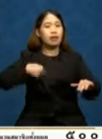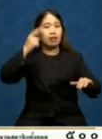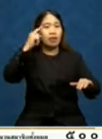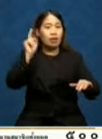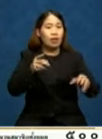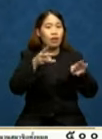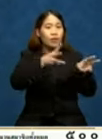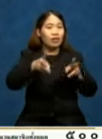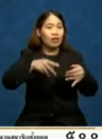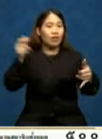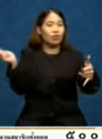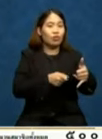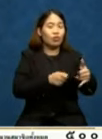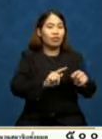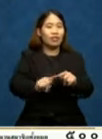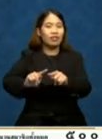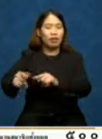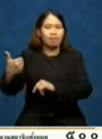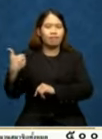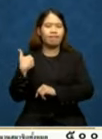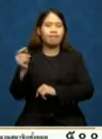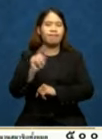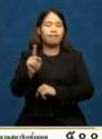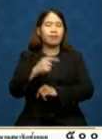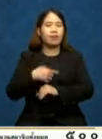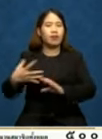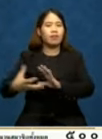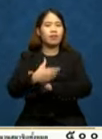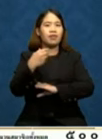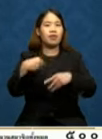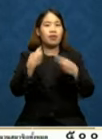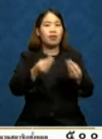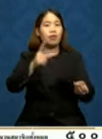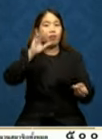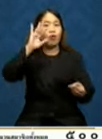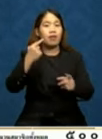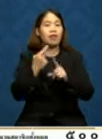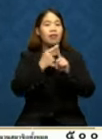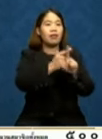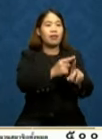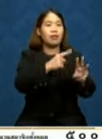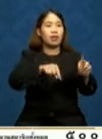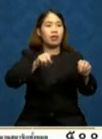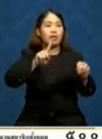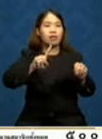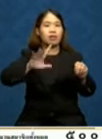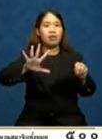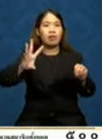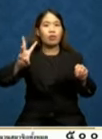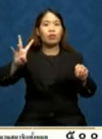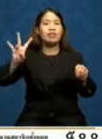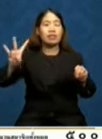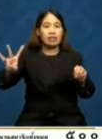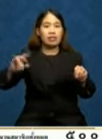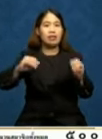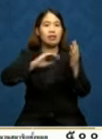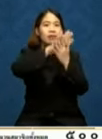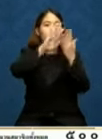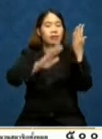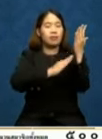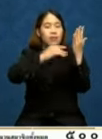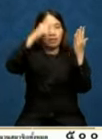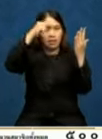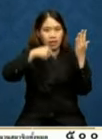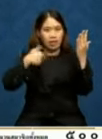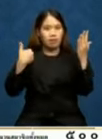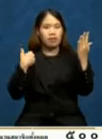งโทษเด็กคือบทบัญญัติเรื่องการให้อำนาจผู้ปกครองตามมาตรา1567ประเทศไทยเองค่ะได้ตอบข้อ